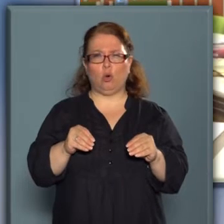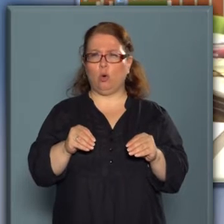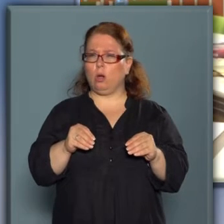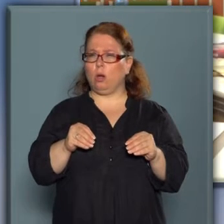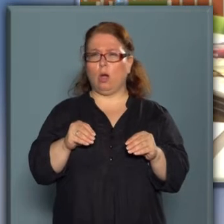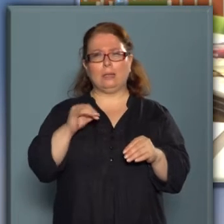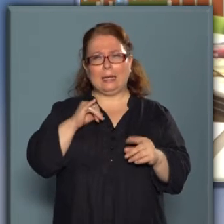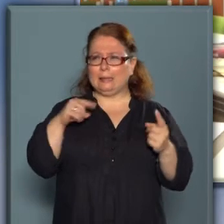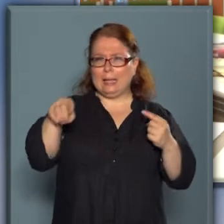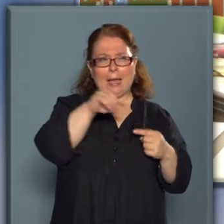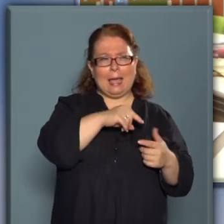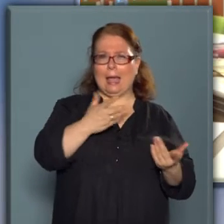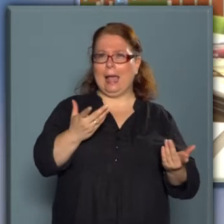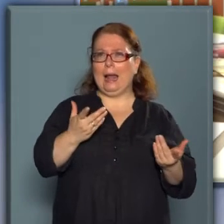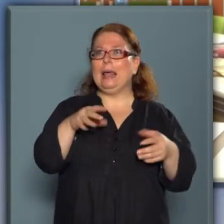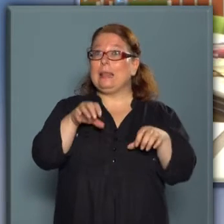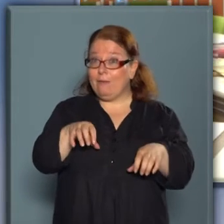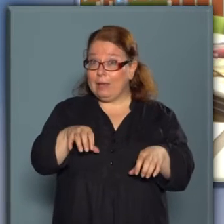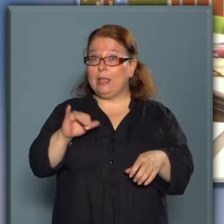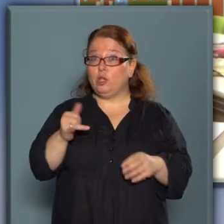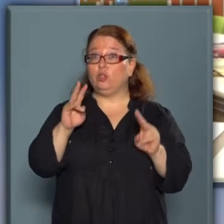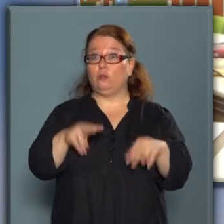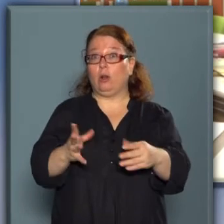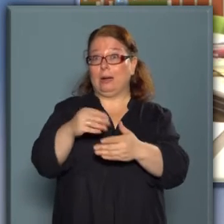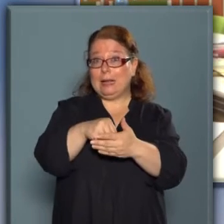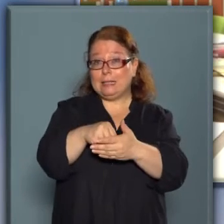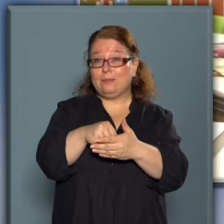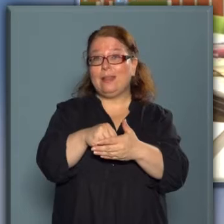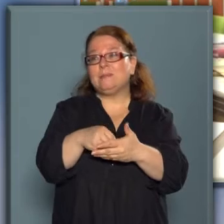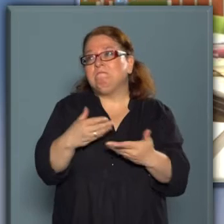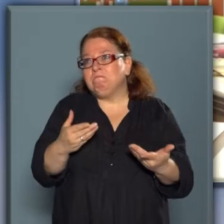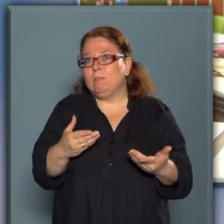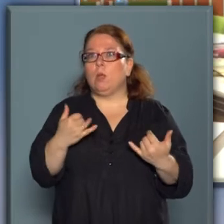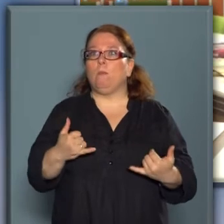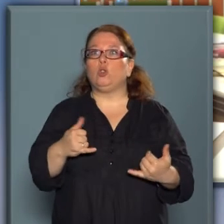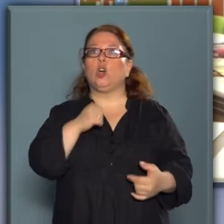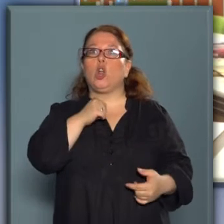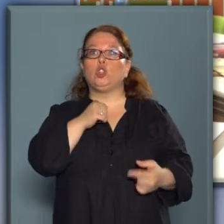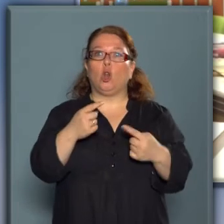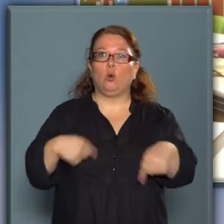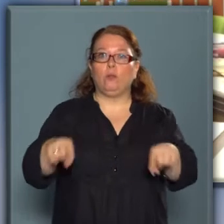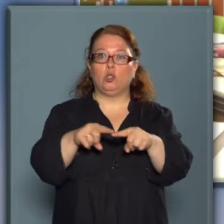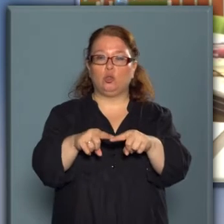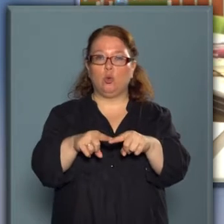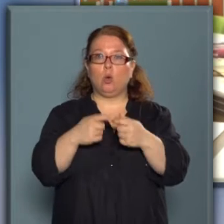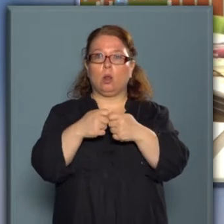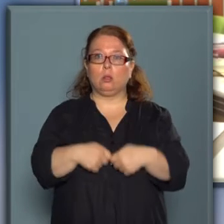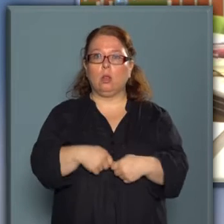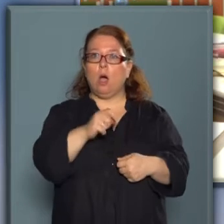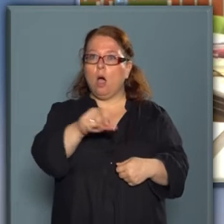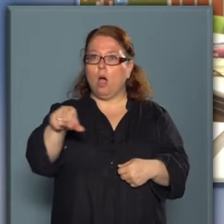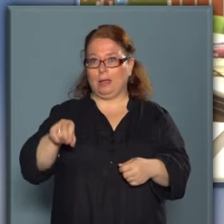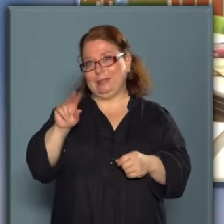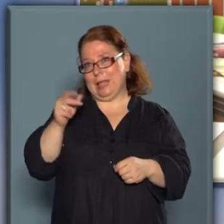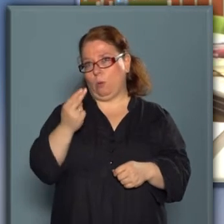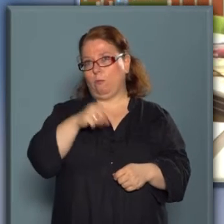Nagyon sokat érdekel, tevékenyen is vannak, akik részt vesznek. Hát most a Grasalkovics kör tagjainak mi